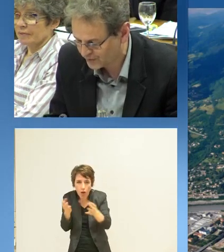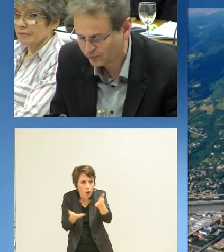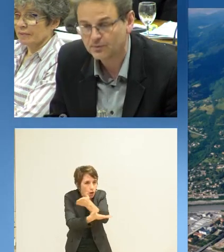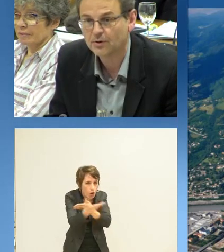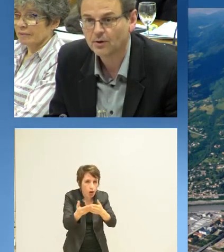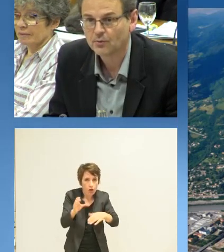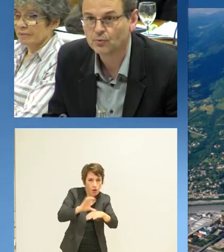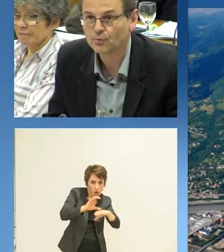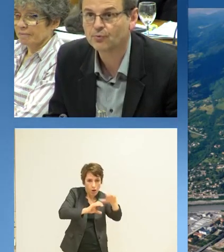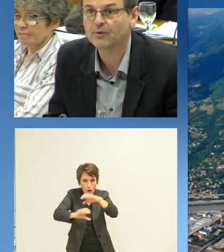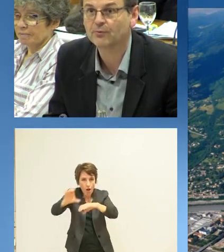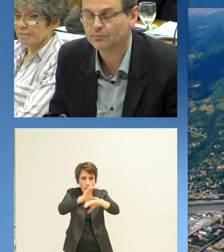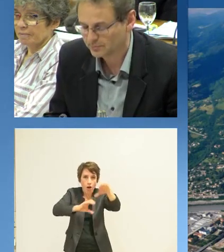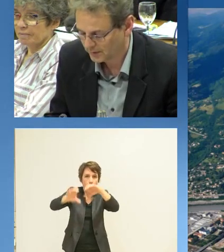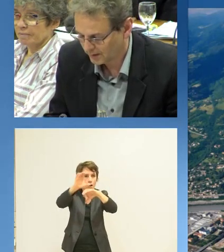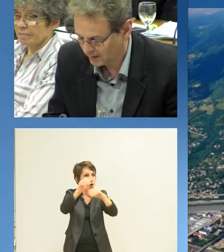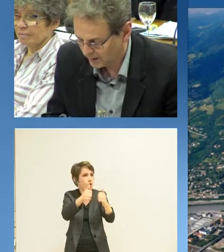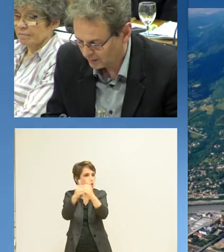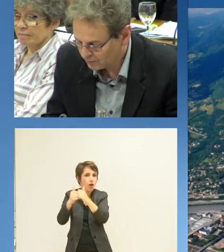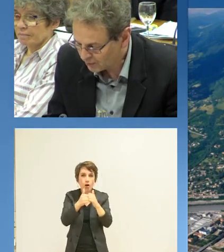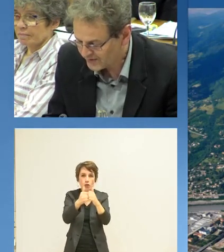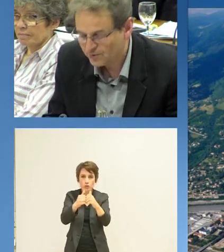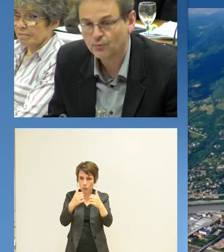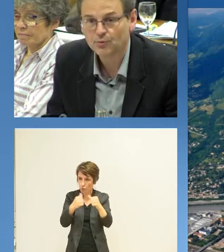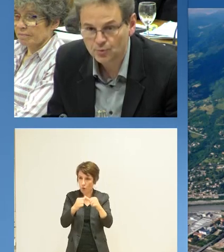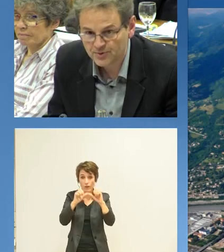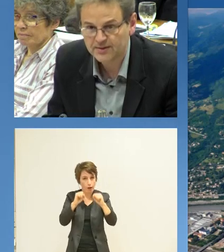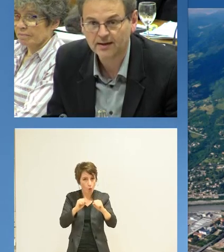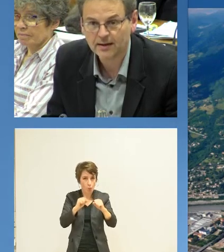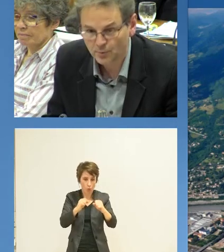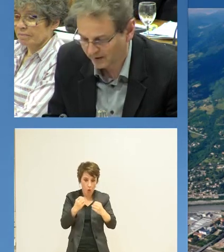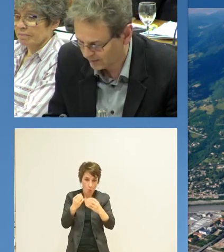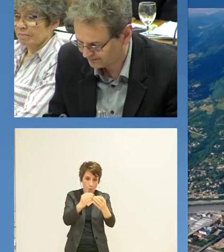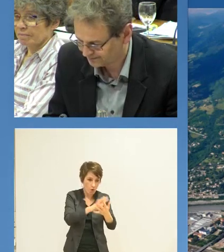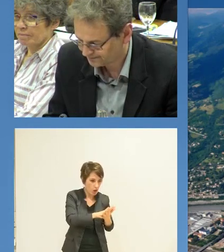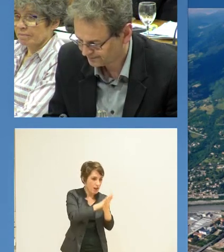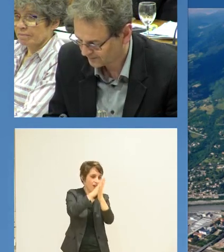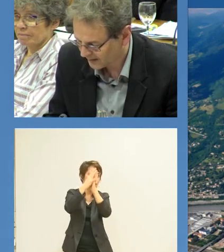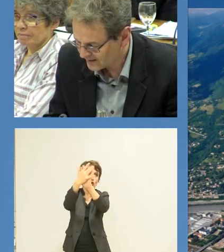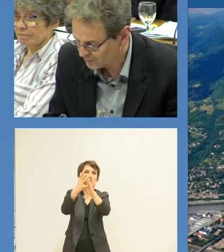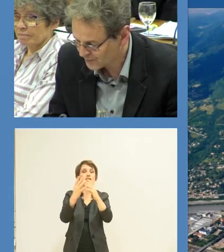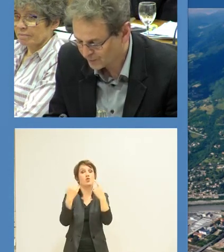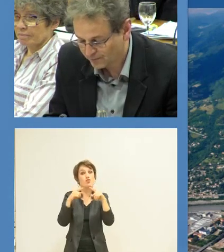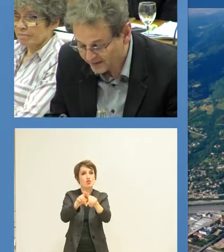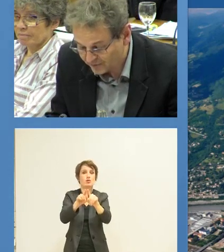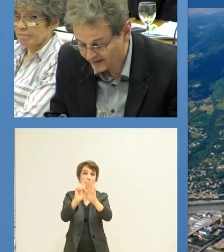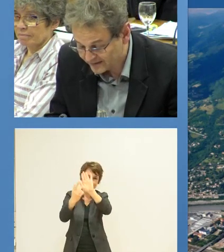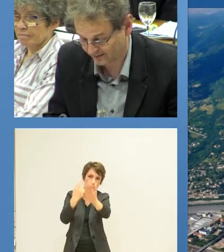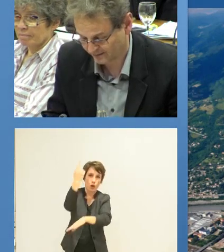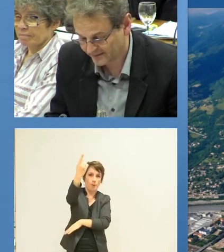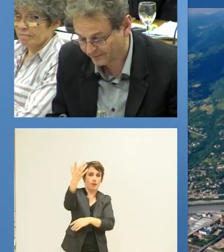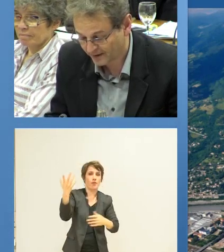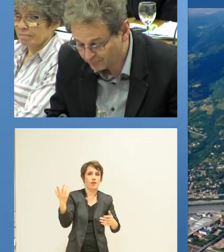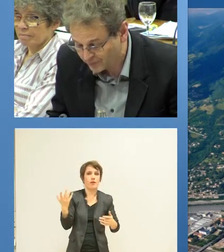coopération nous construisons une transition juste et durable c'est le sens du manifeste